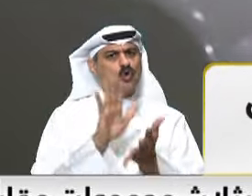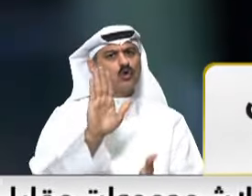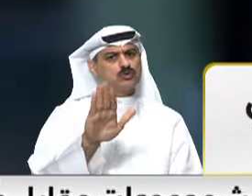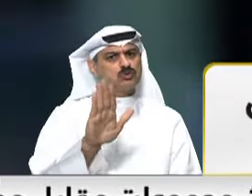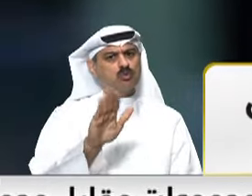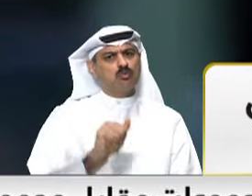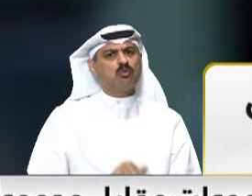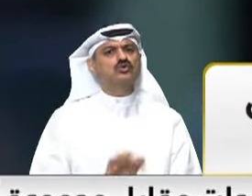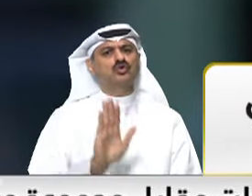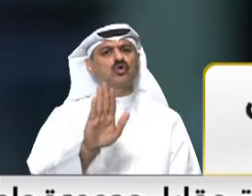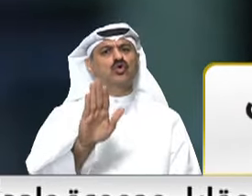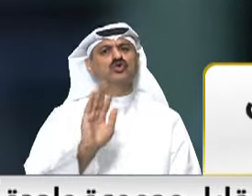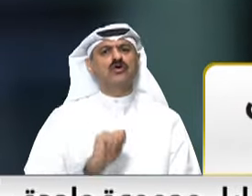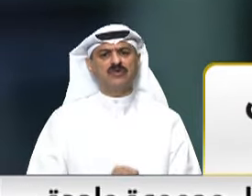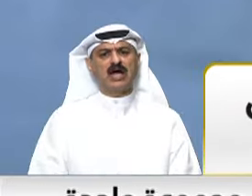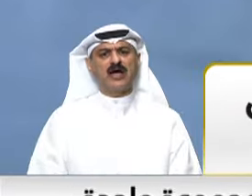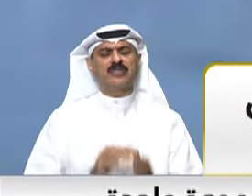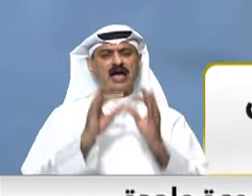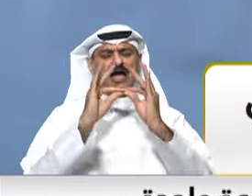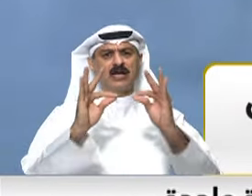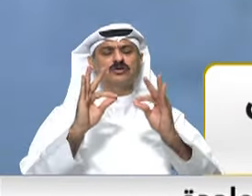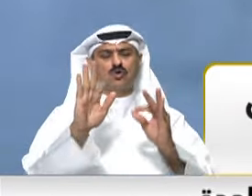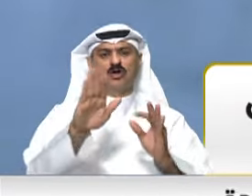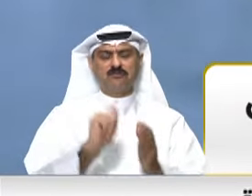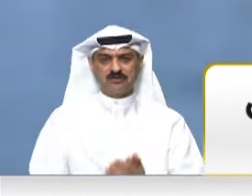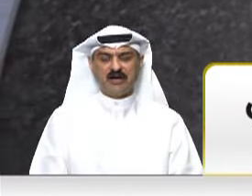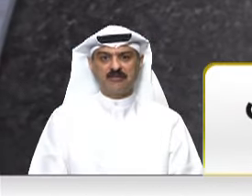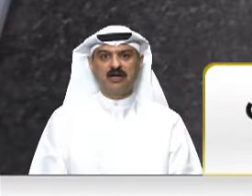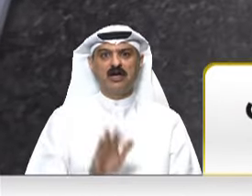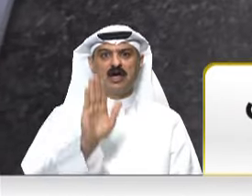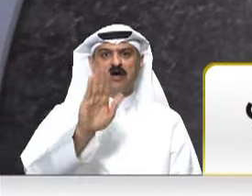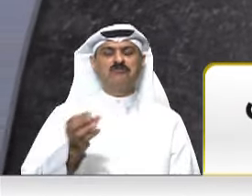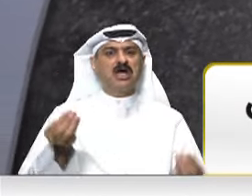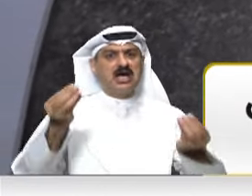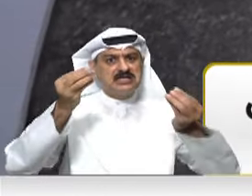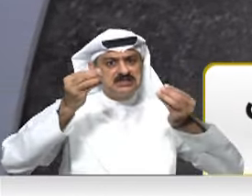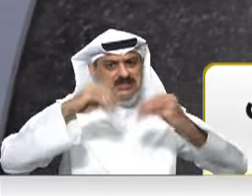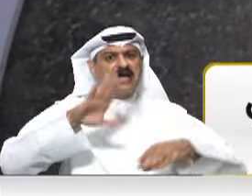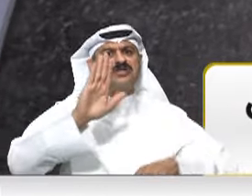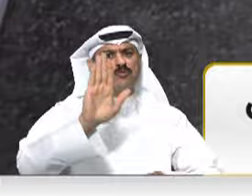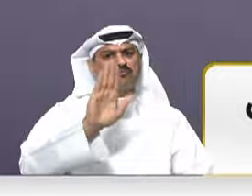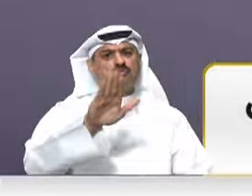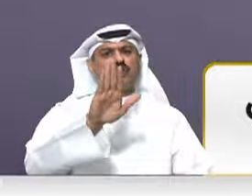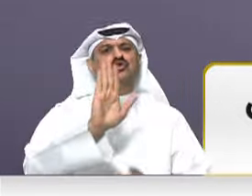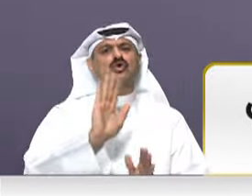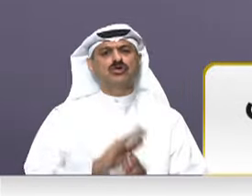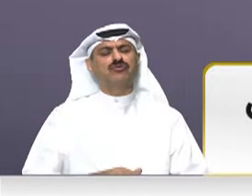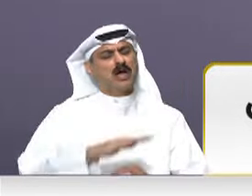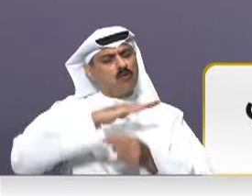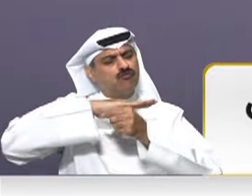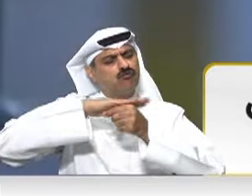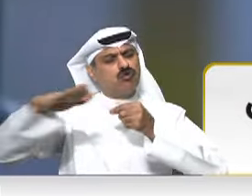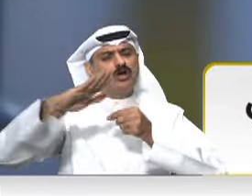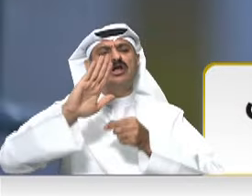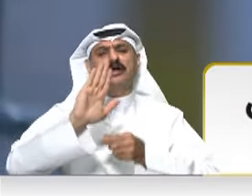عدد المخبوزات هذه وحطيتهم فوق بعض ترى يصير جبل من حجمها يعني وكميتها. بالإضافة إلى أن طبعا